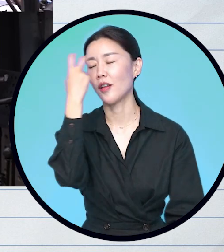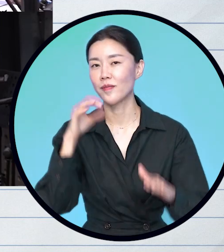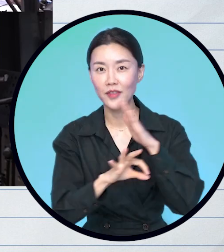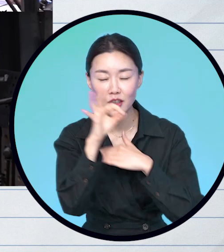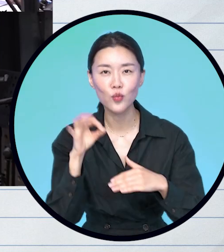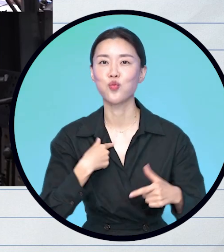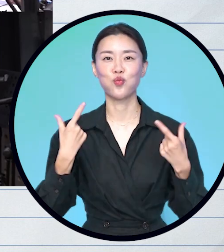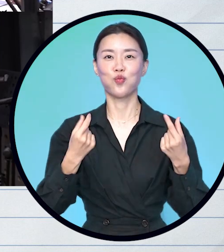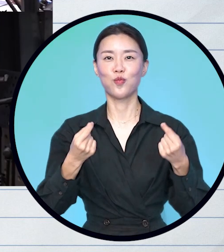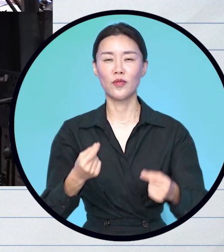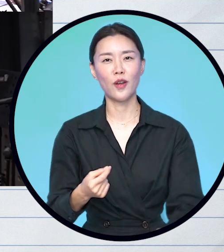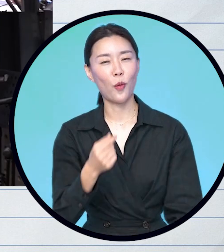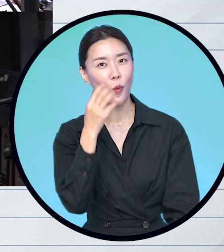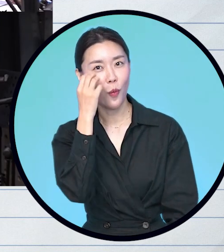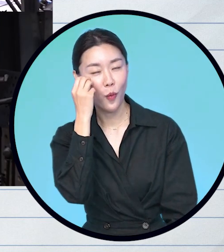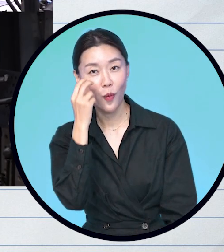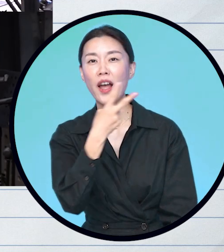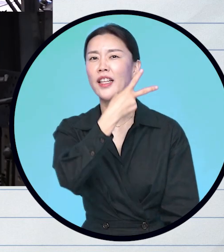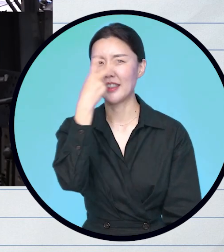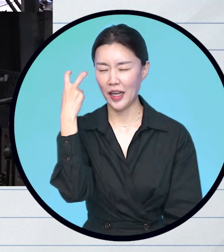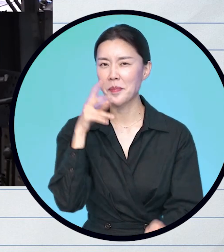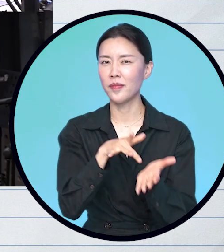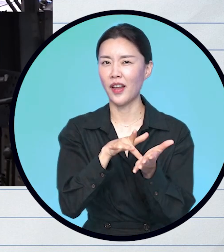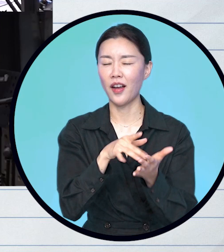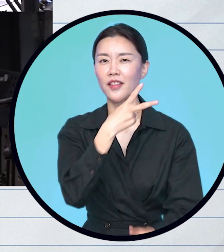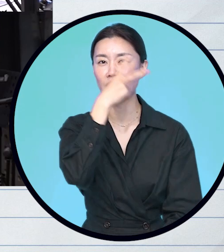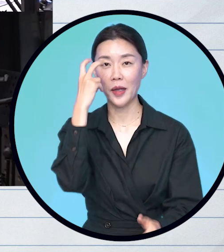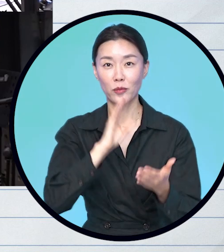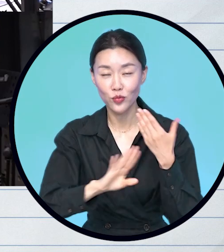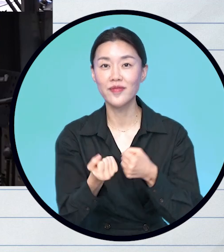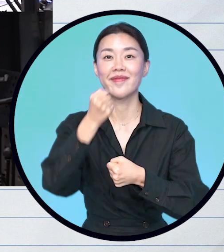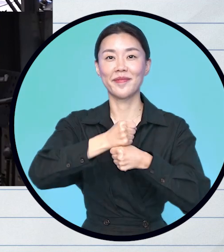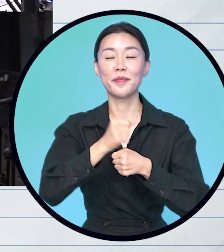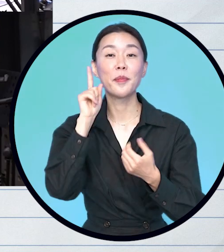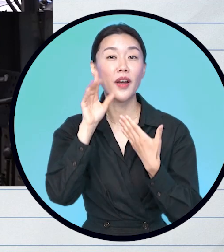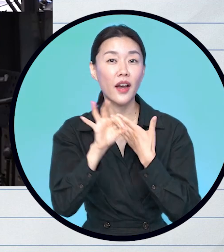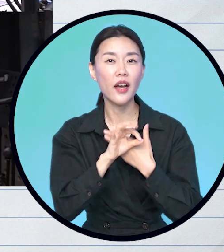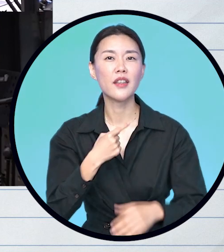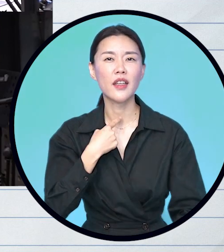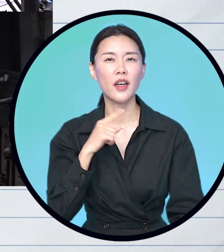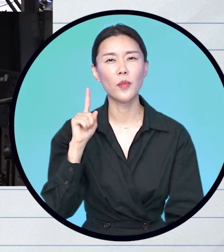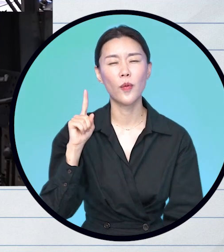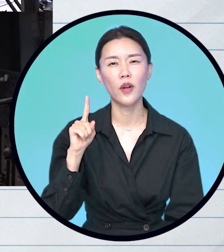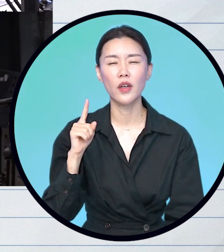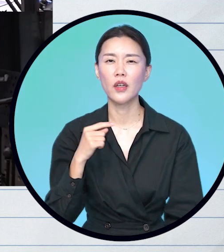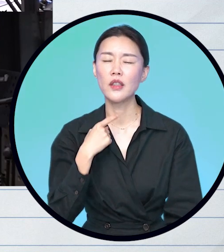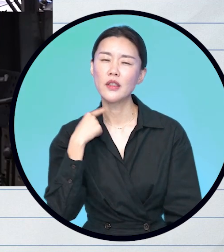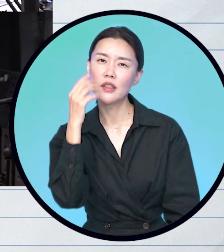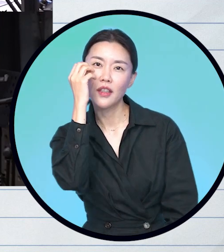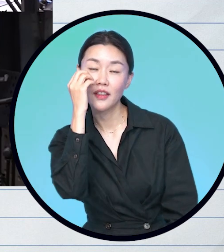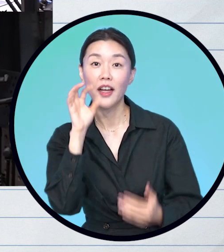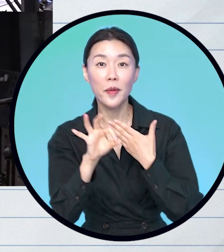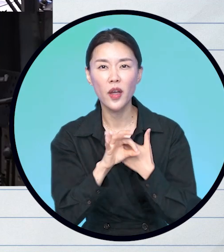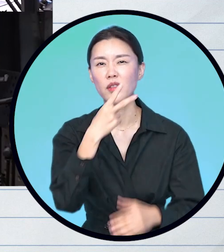괜찮아지더라고요. 항상. 시원해. 자고 일어나면 최고야. 회복이 네. 돼 있었다. 네. 그렇죠. 그래서 만약 제가 뭔가 청량이 부르는 날이다. 네. 그날은